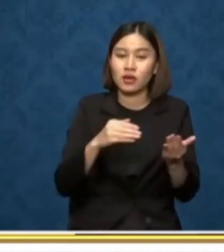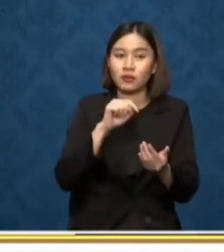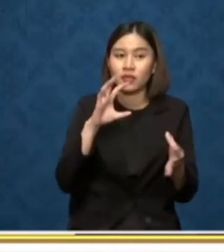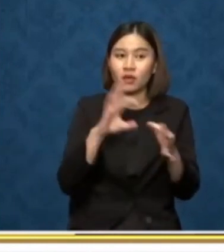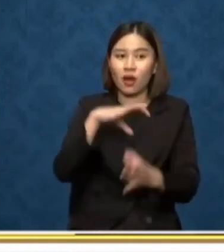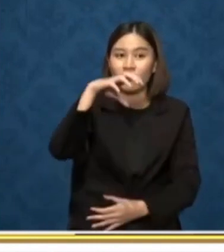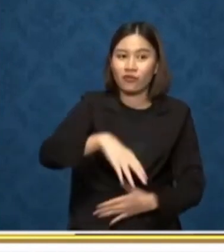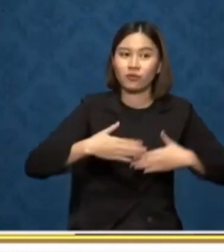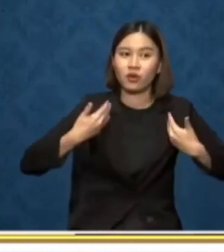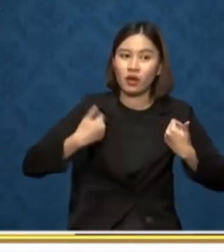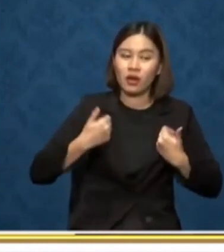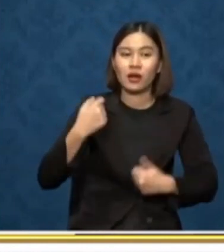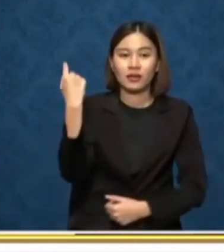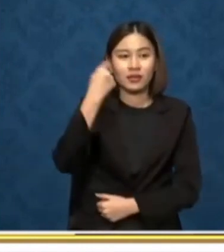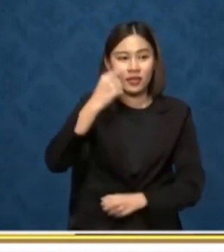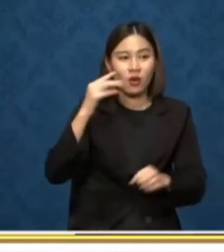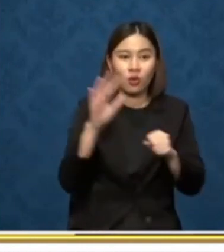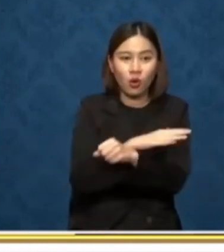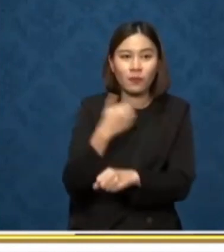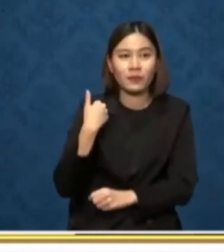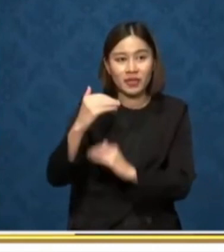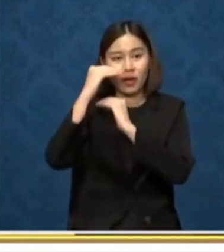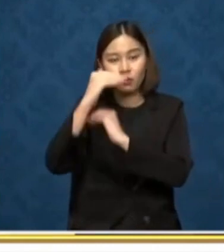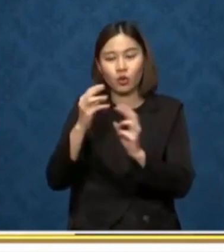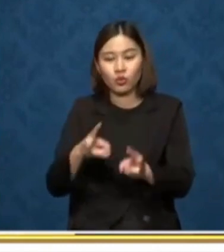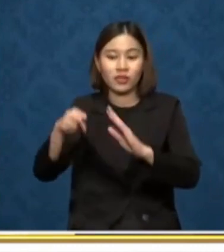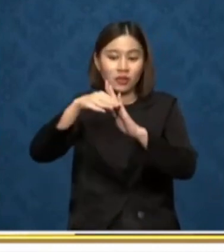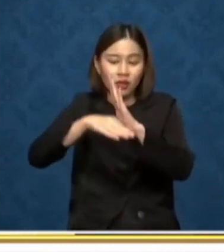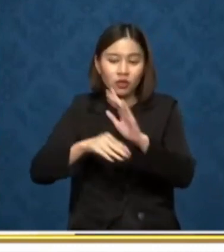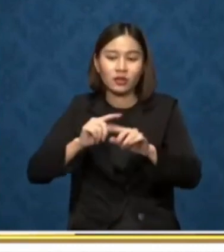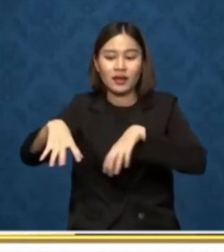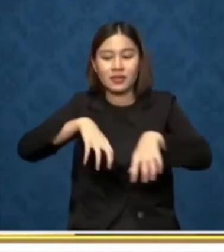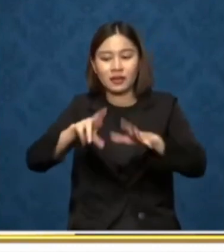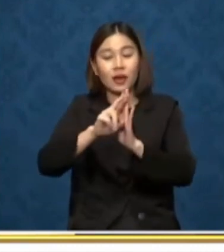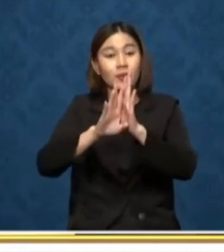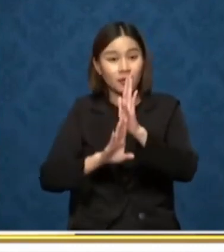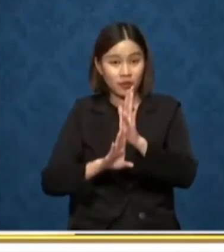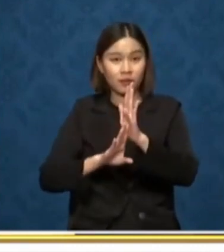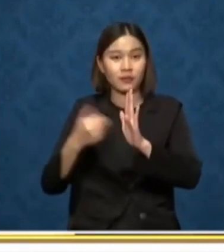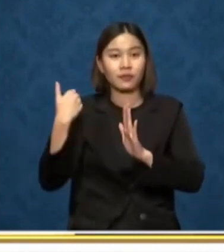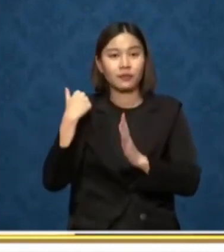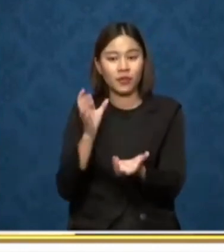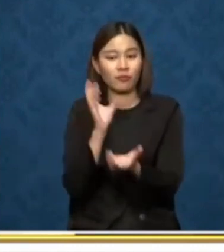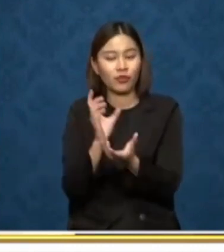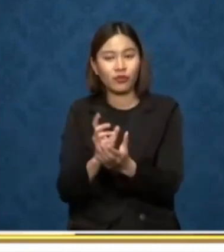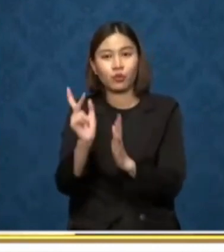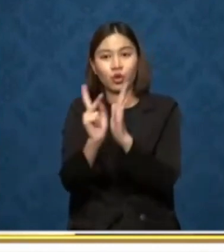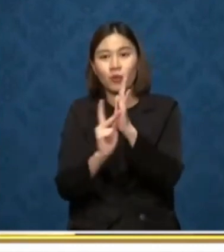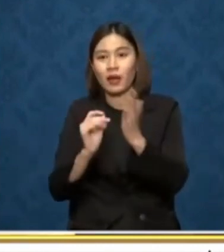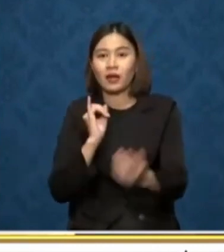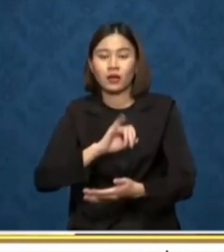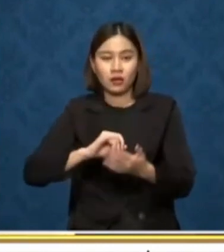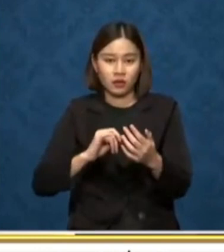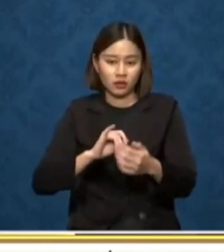านบันเทิงครบวงจรและมีการกำหนดหลักเกณฑ์การจัดระเบียบให้มีธุรกิจการพนันถูกกฎหมายจะช่ว